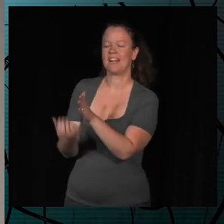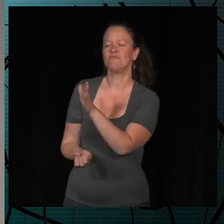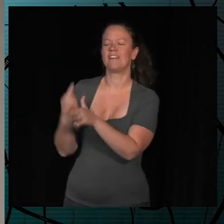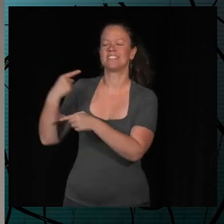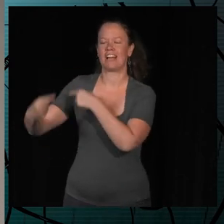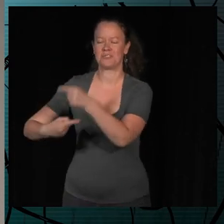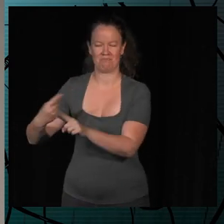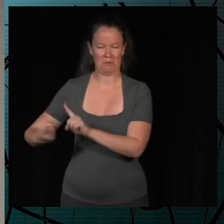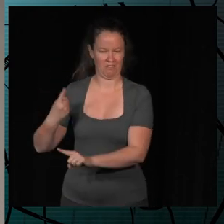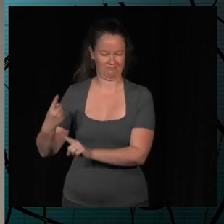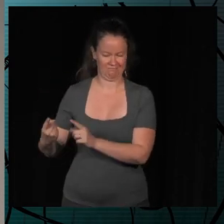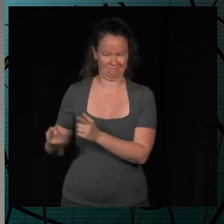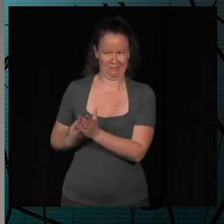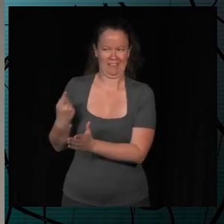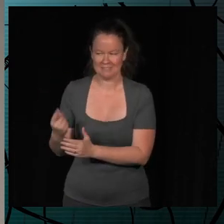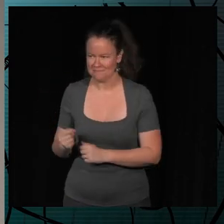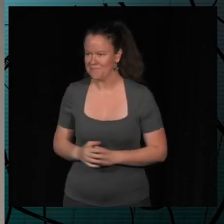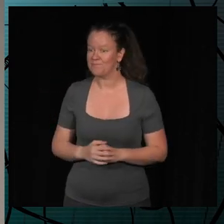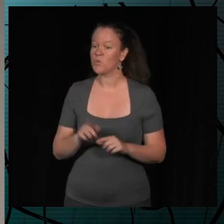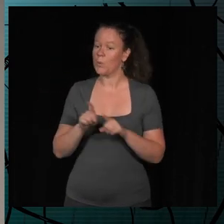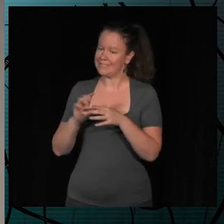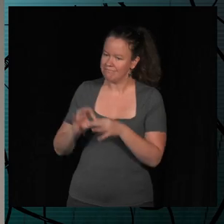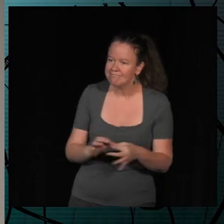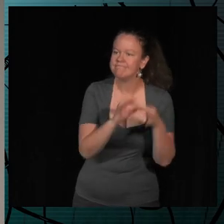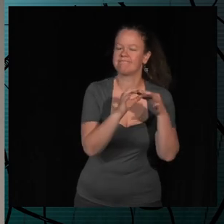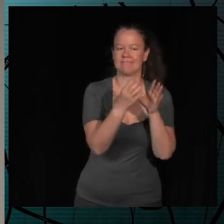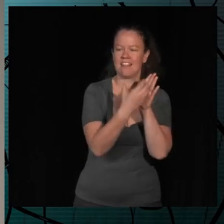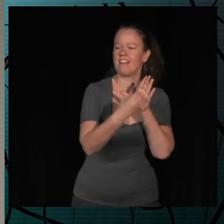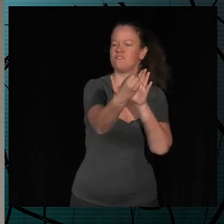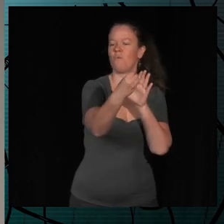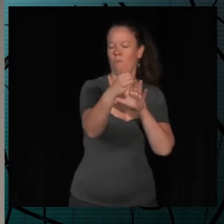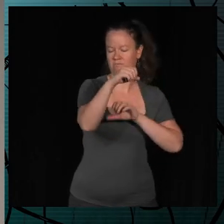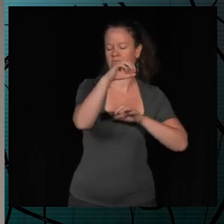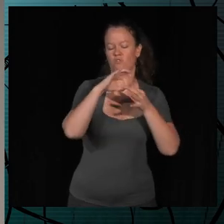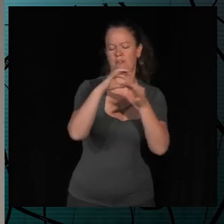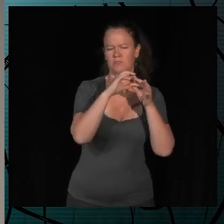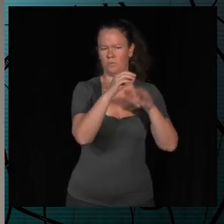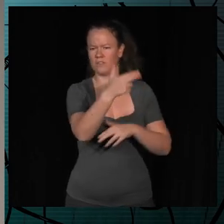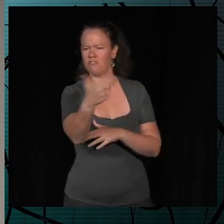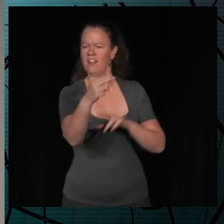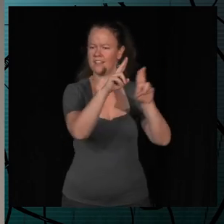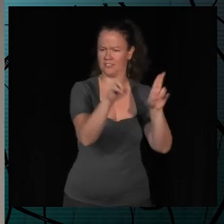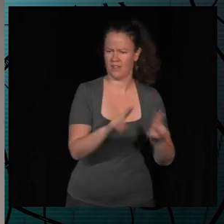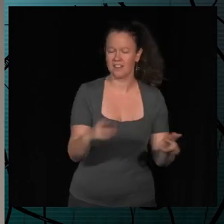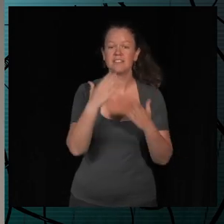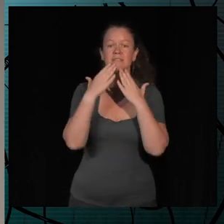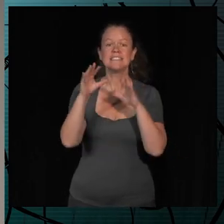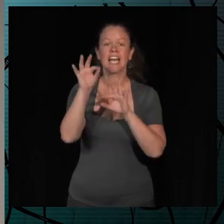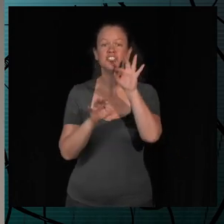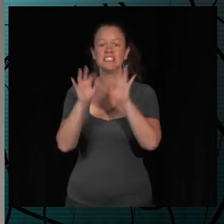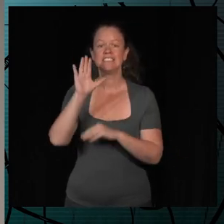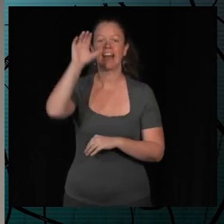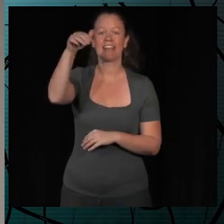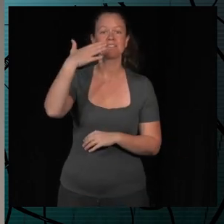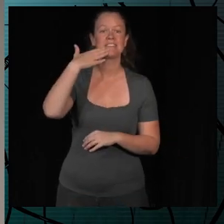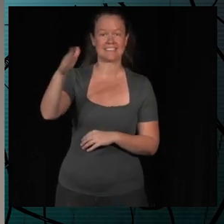l'ai dit mais aussi la délégation à la coopération nationale et international la régie technique qui est derrière et que je